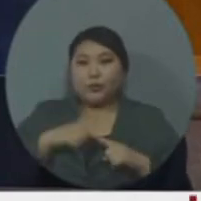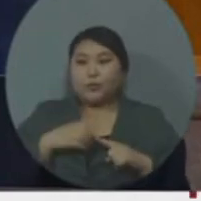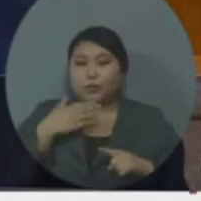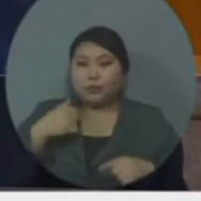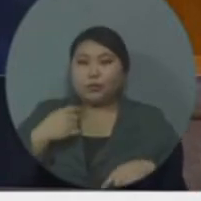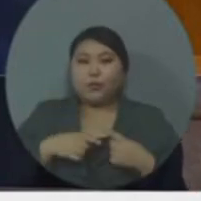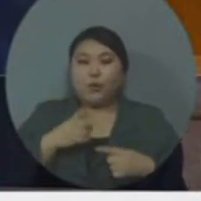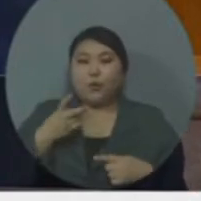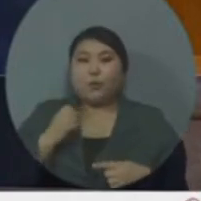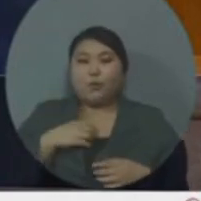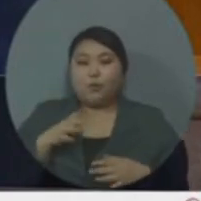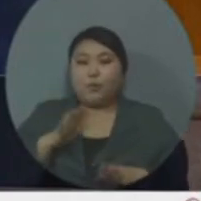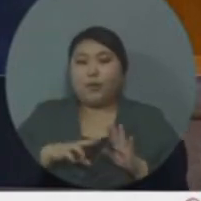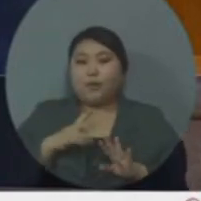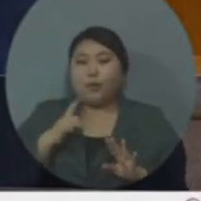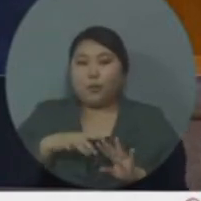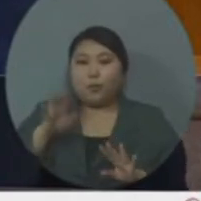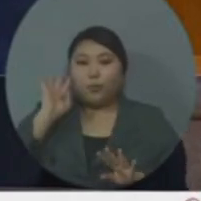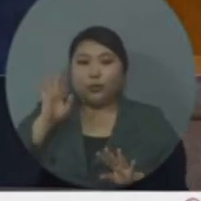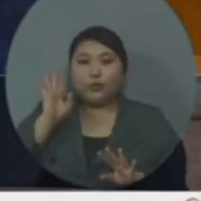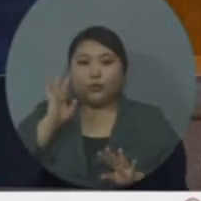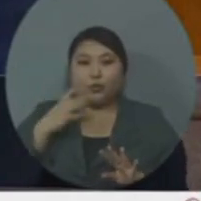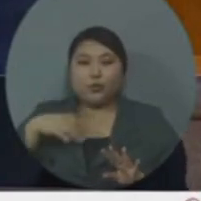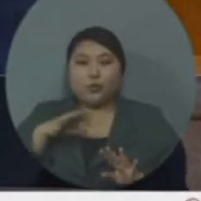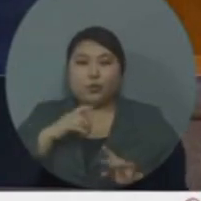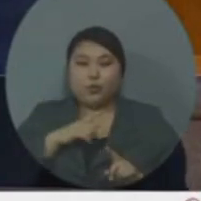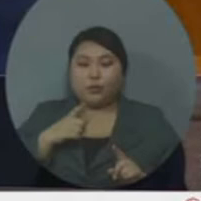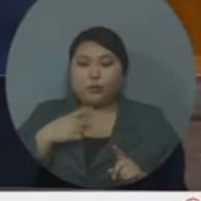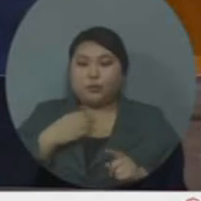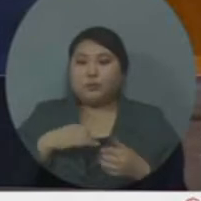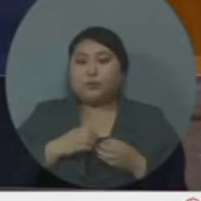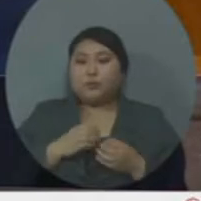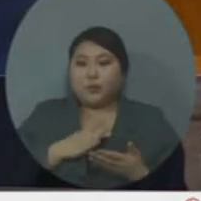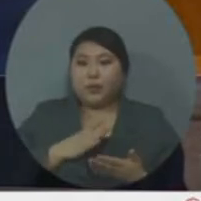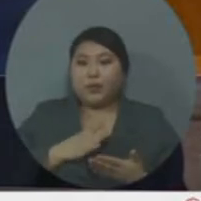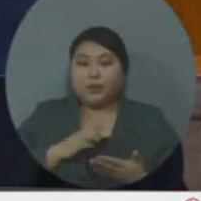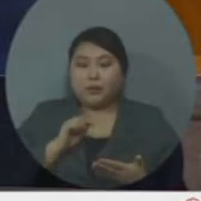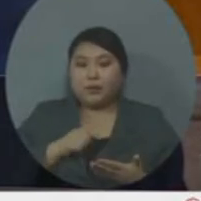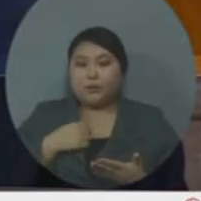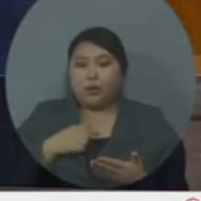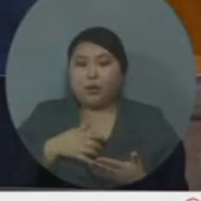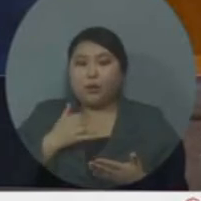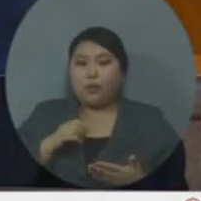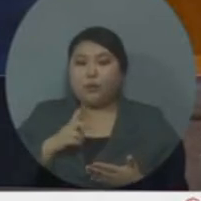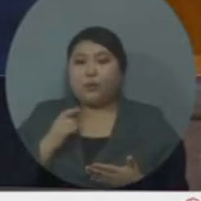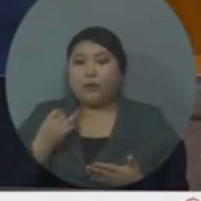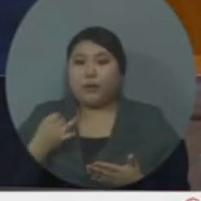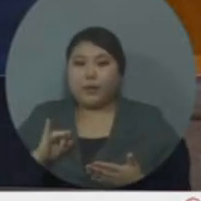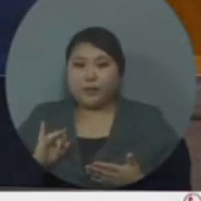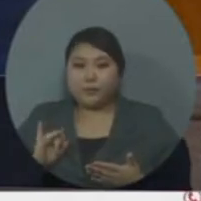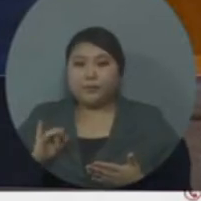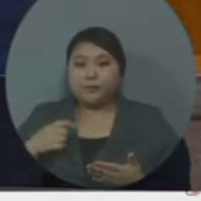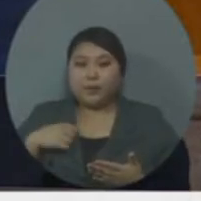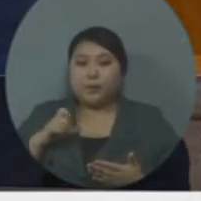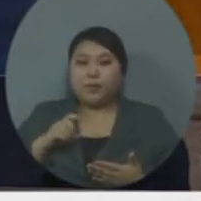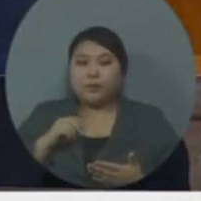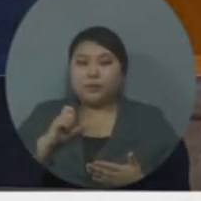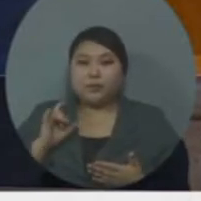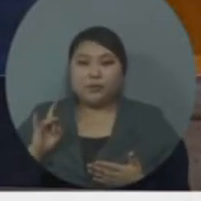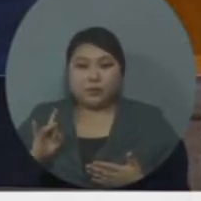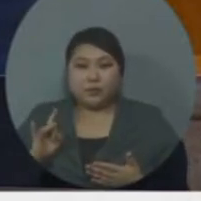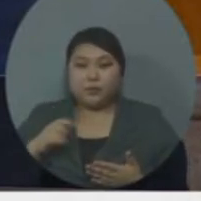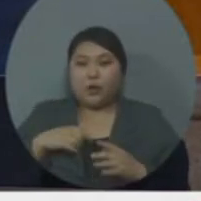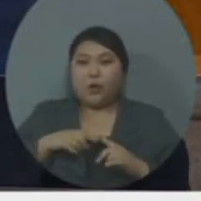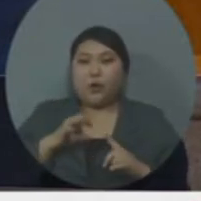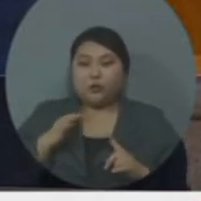хийдэг байсныг бодлогоор бид нар цэгцэлж ирнэ. Энэ төлөвлөгөө нь уул уурхай бэлчээр, отрын